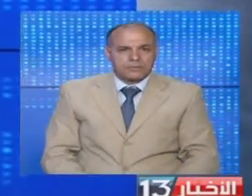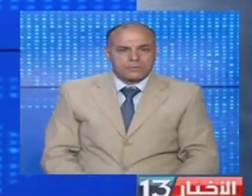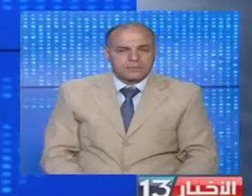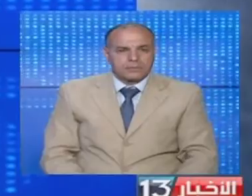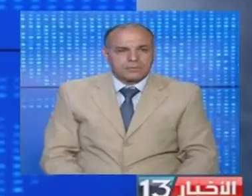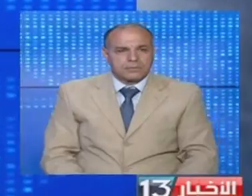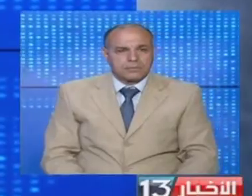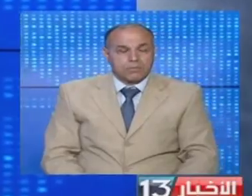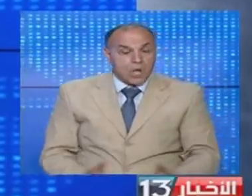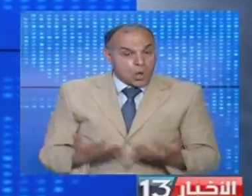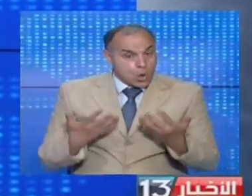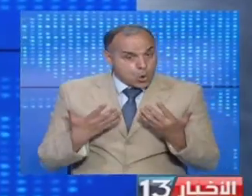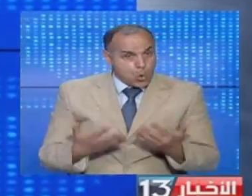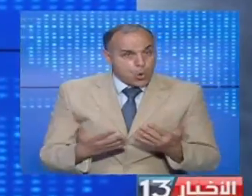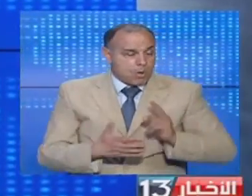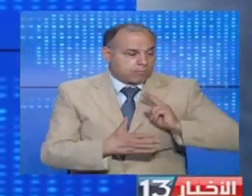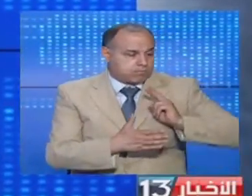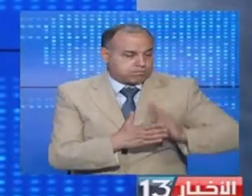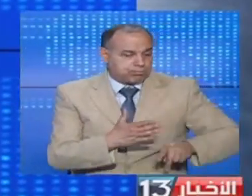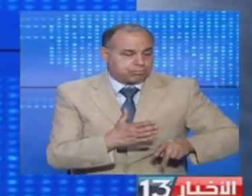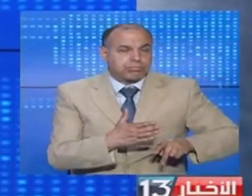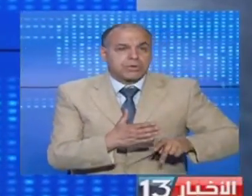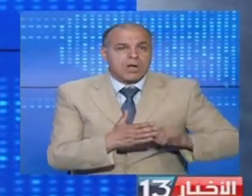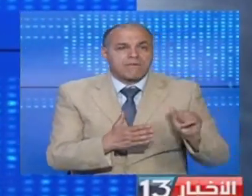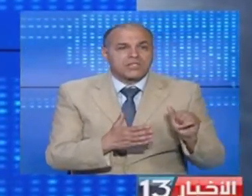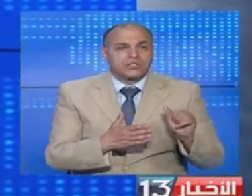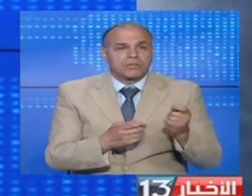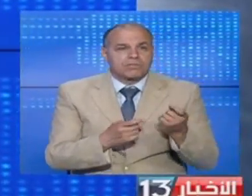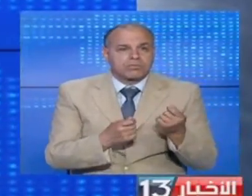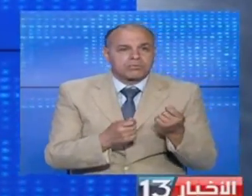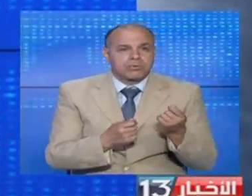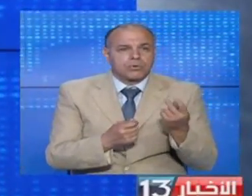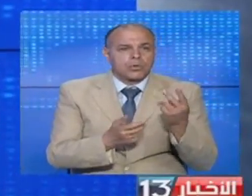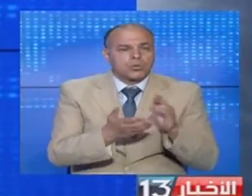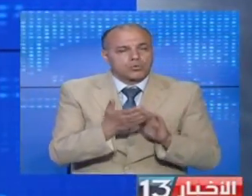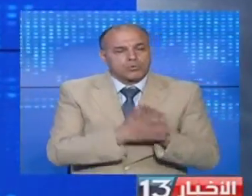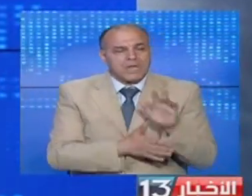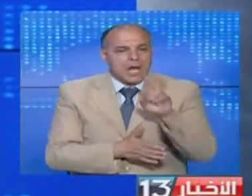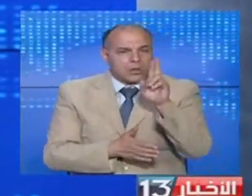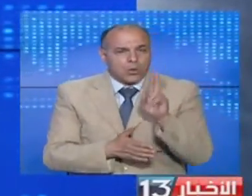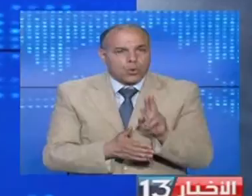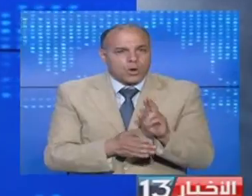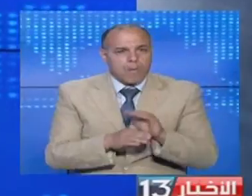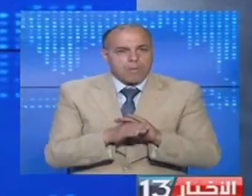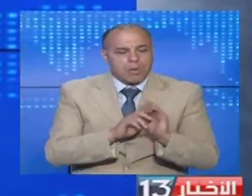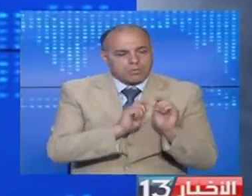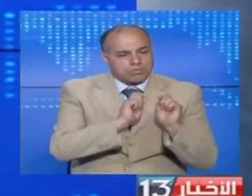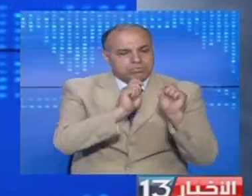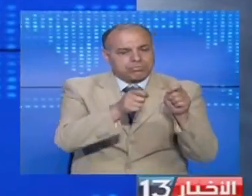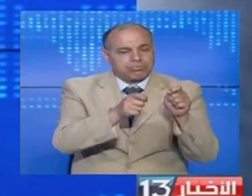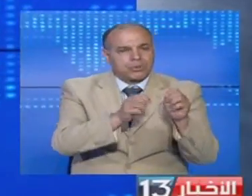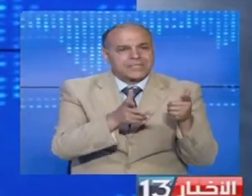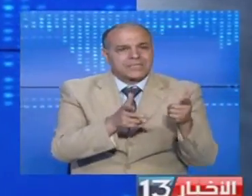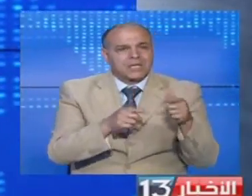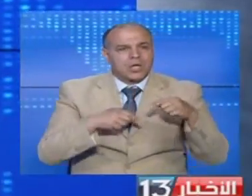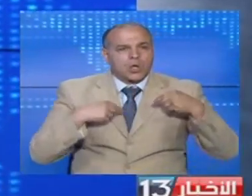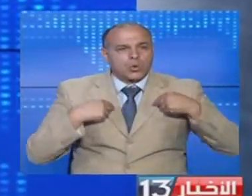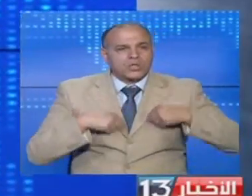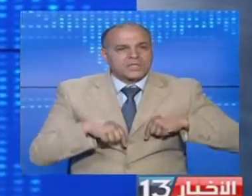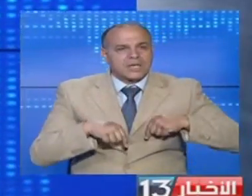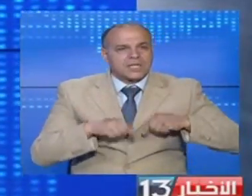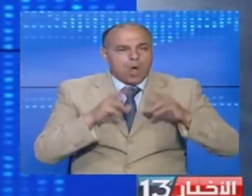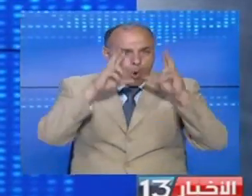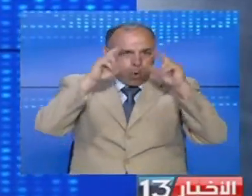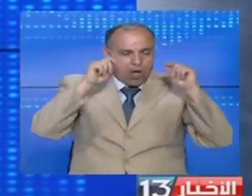تم اليوم توقيع اتفاق بقيمه مليوني دولار في شكل هبه سندها حكومه المملكه